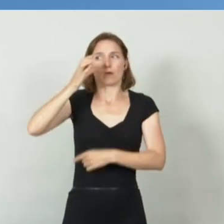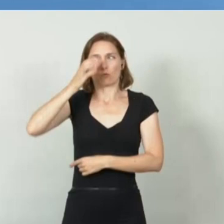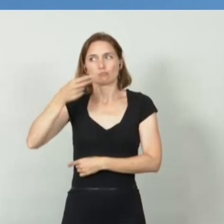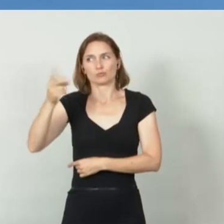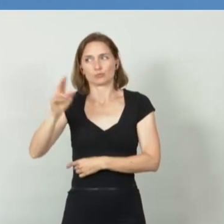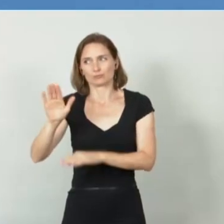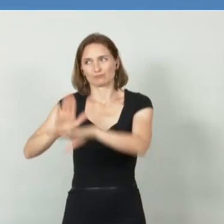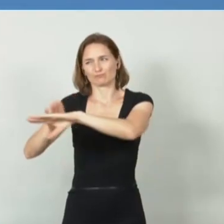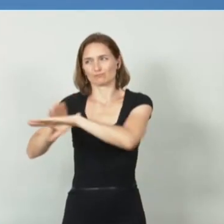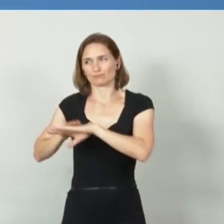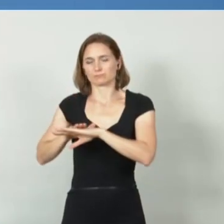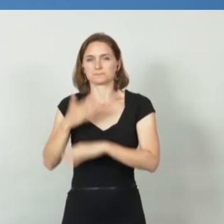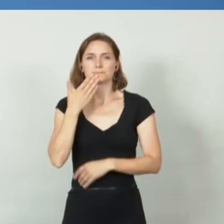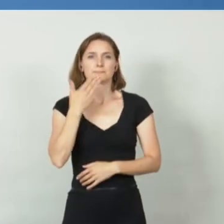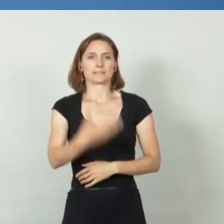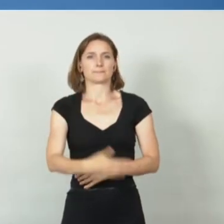remercie